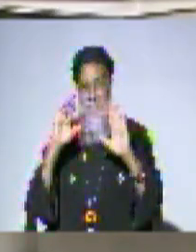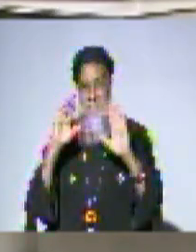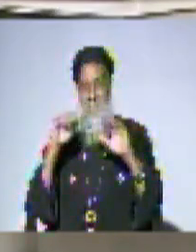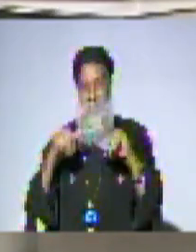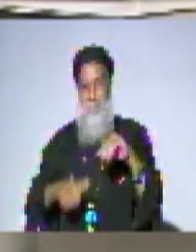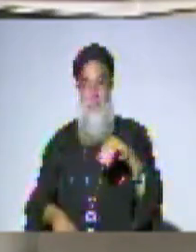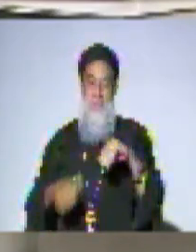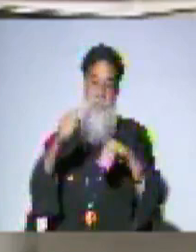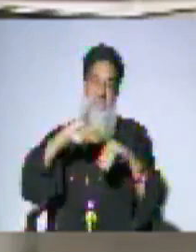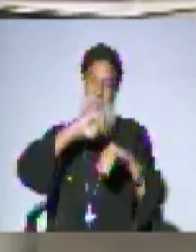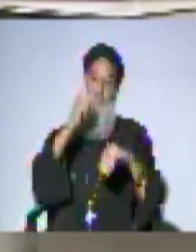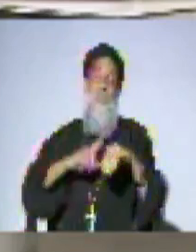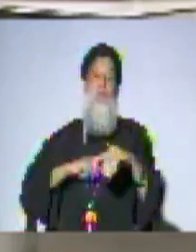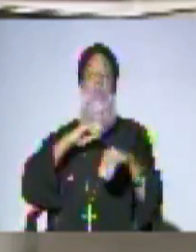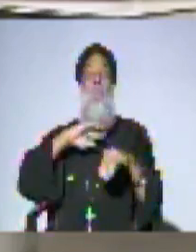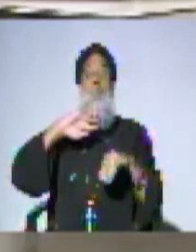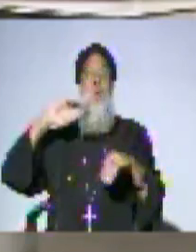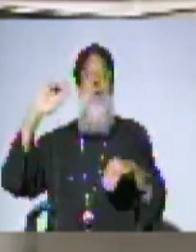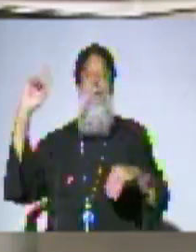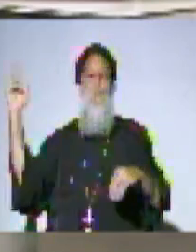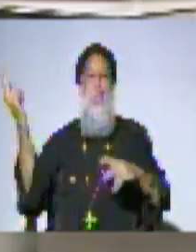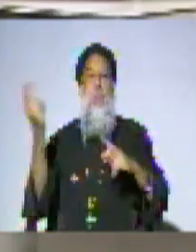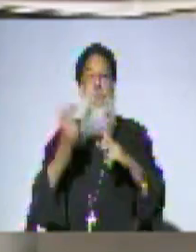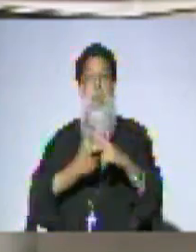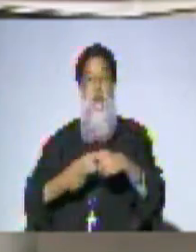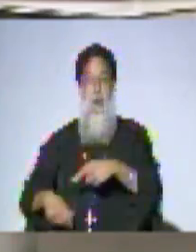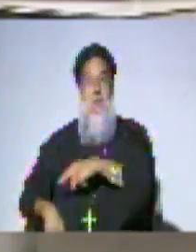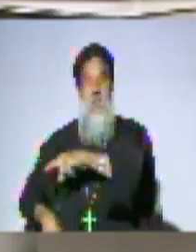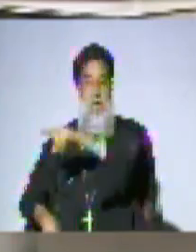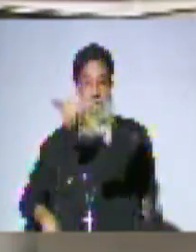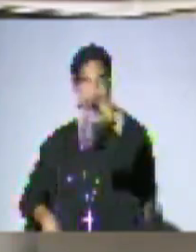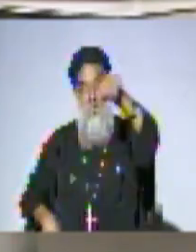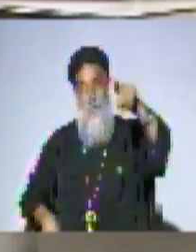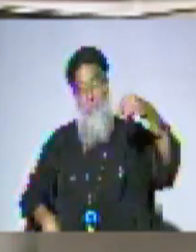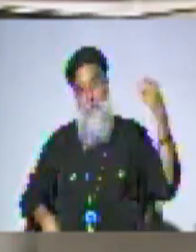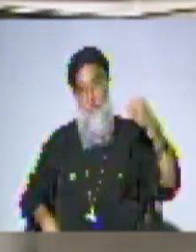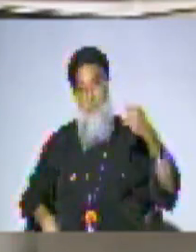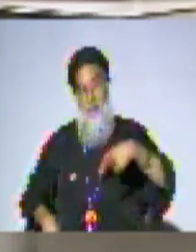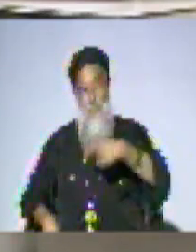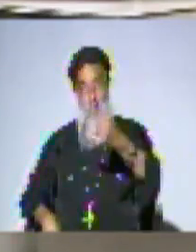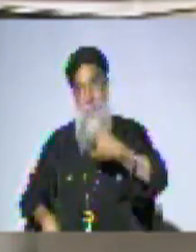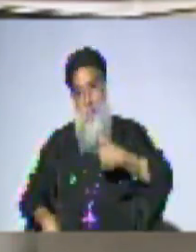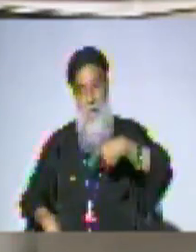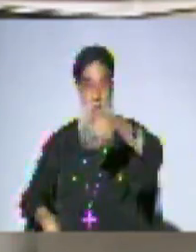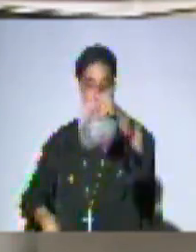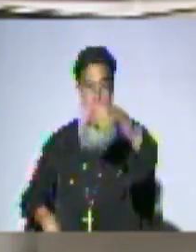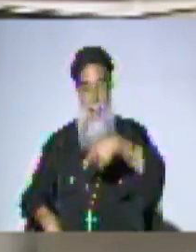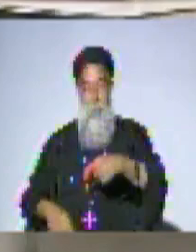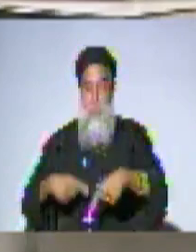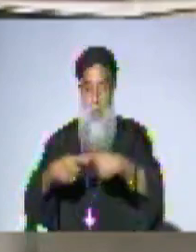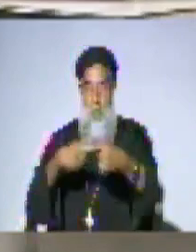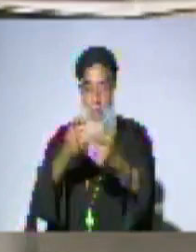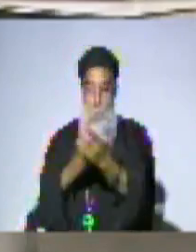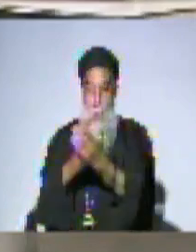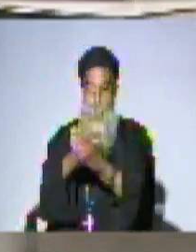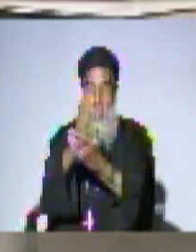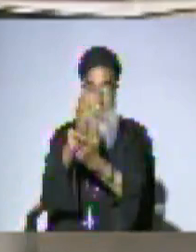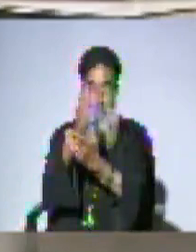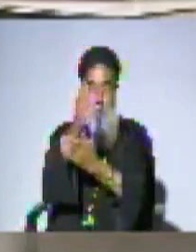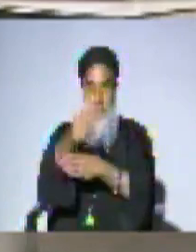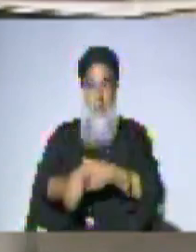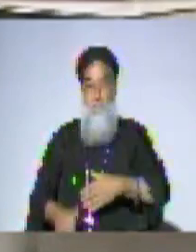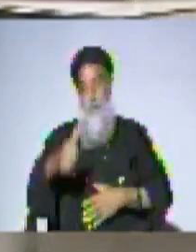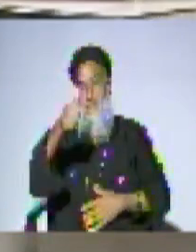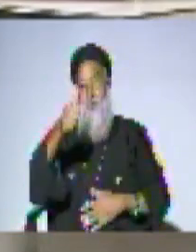وصلاحه يكفي كل الناس. ولذلك من يقترب من الله يصير صالح، يعني يمتلئ